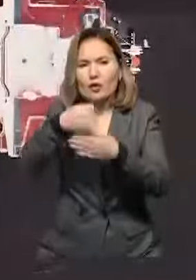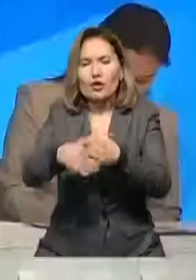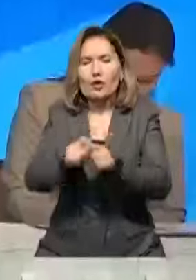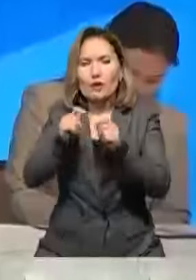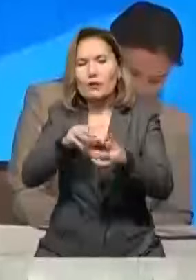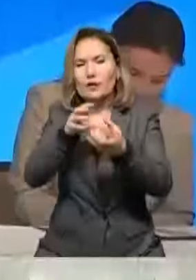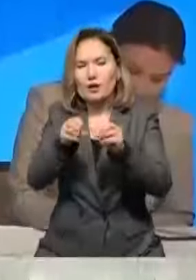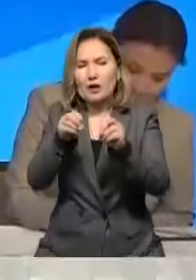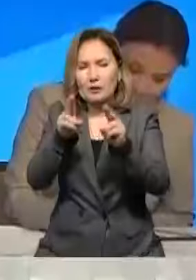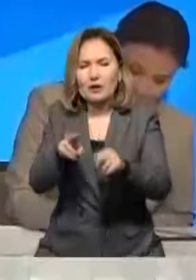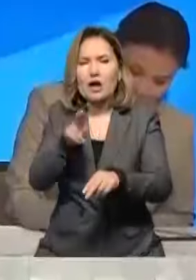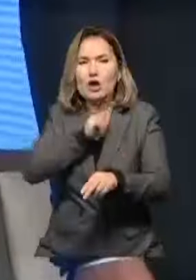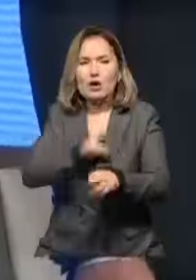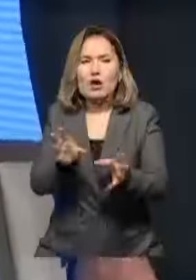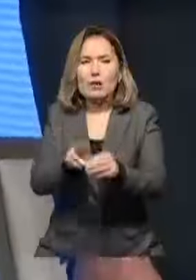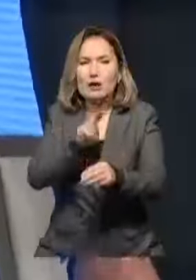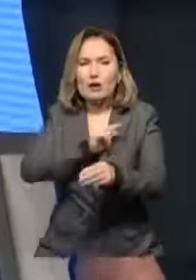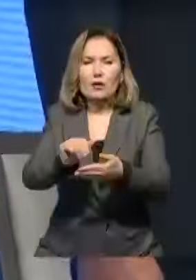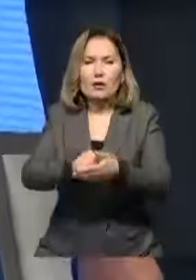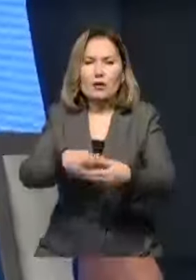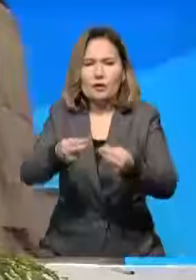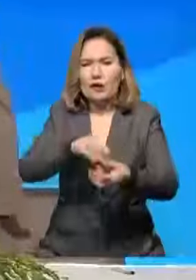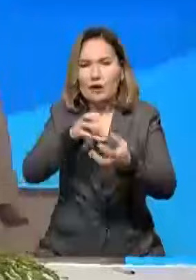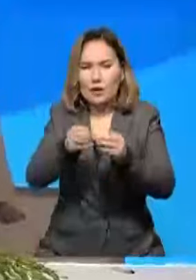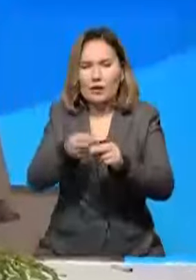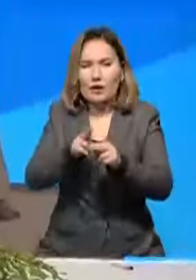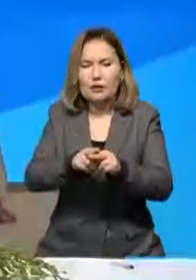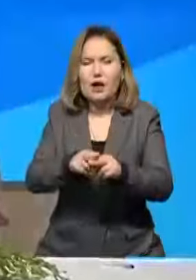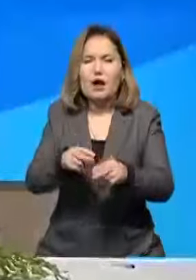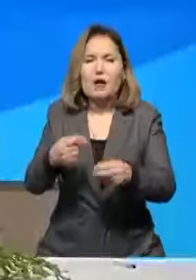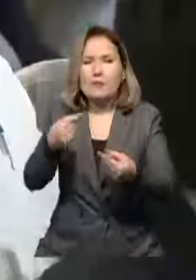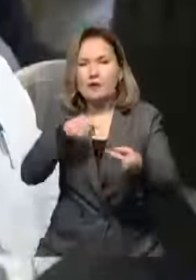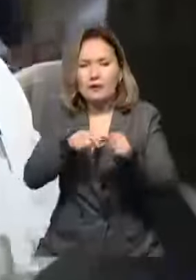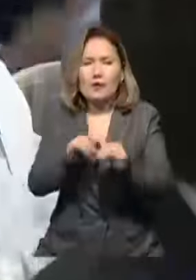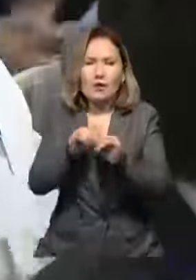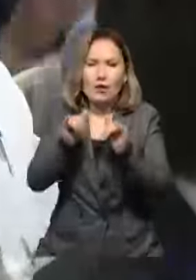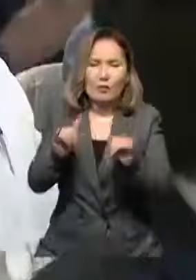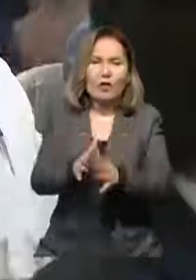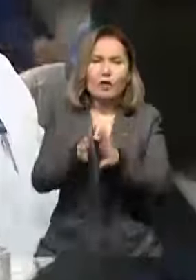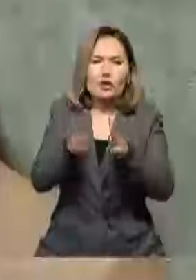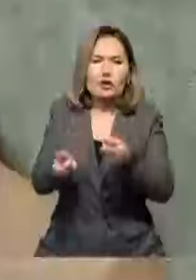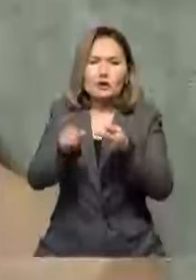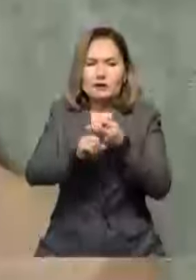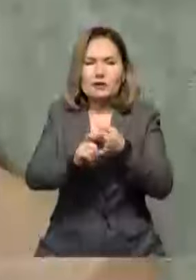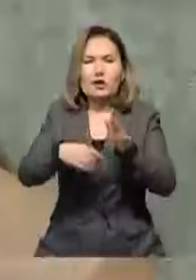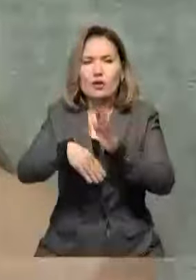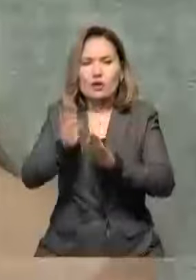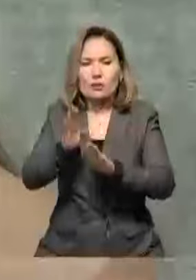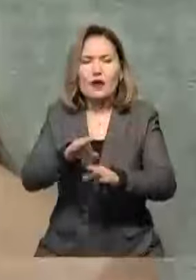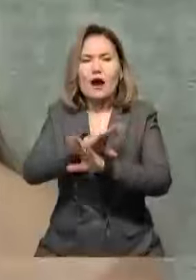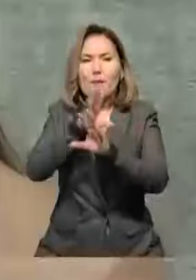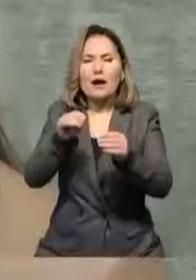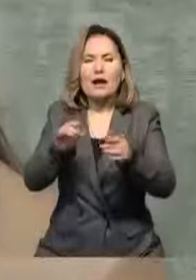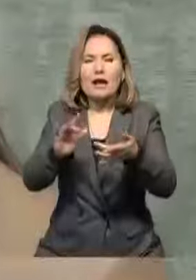Сингпост компаниясымен стратегиялық ынтымақтастық туралы келісімге келді. Демек, көлемді сәлемдемелер жылдам әрі қауіпсіз жіберіледі. Барлық